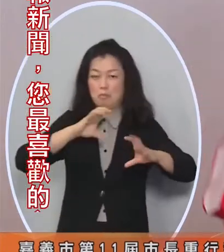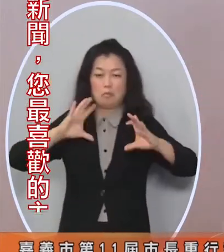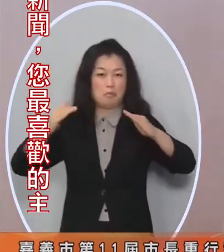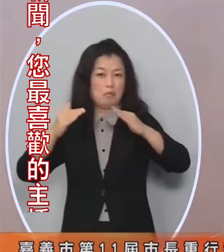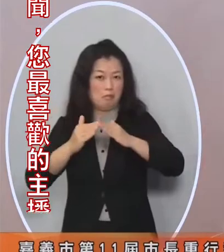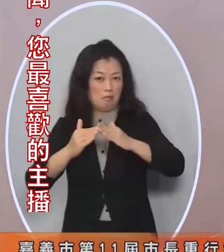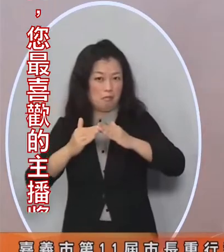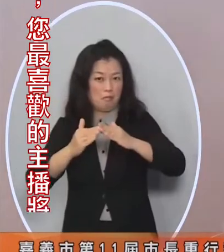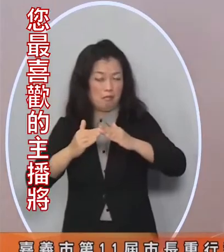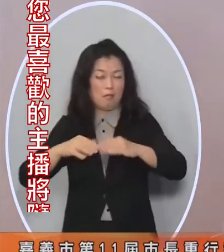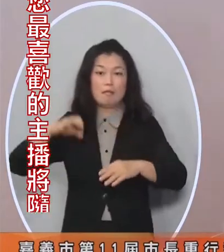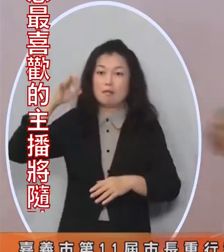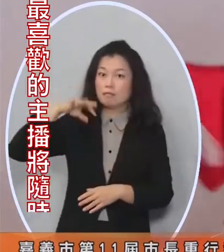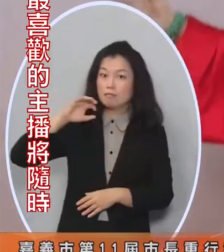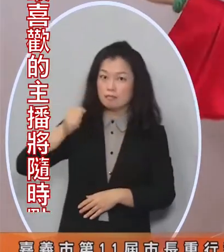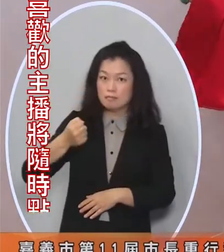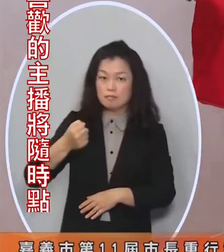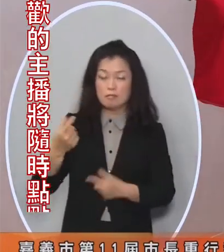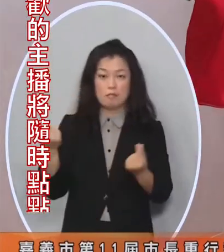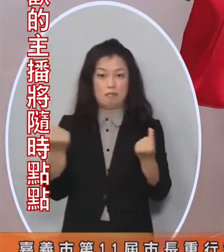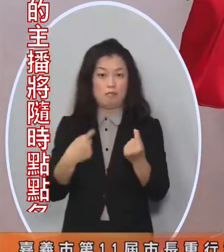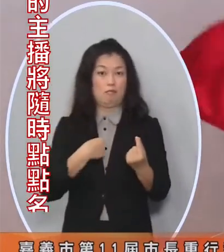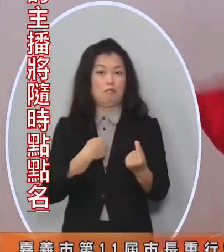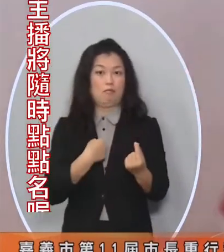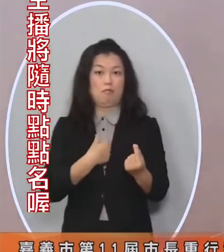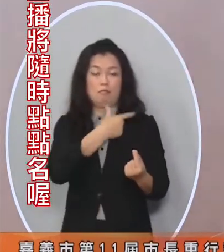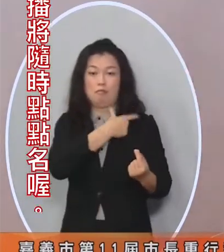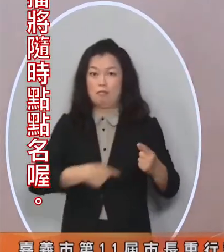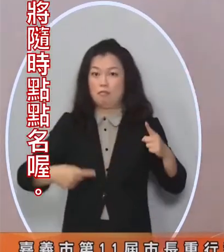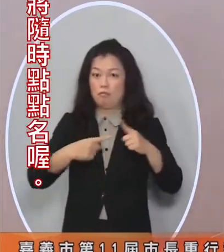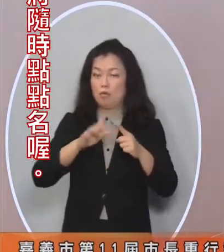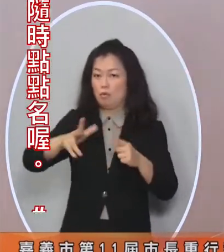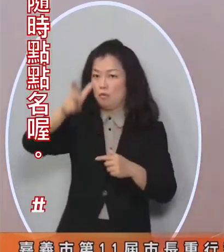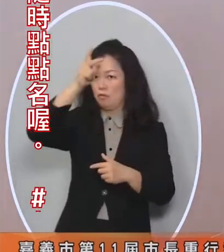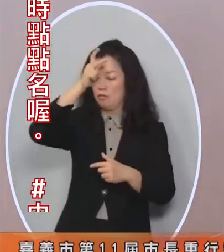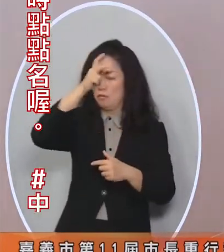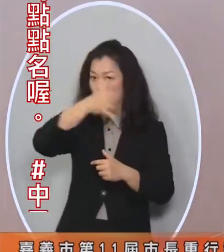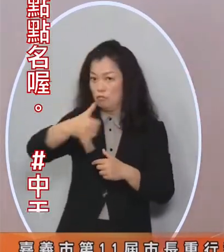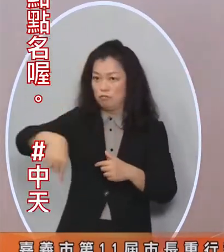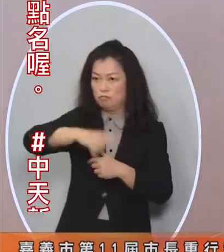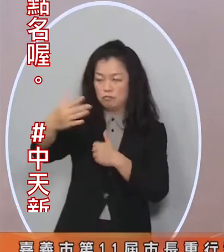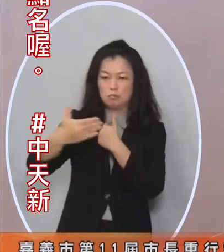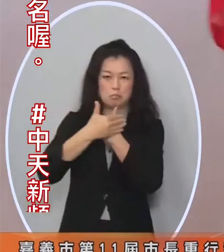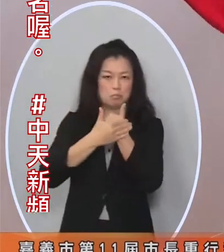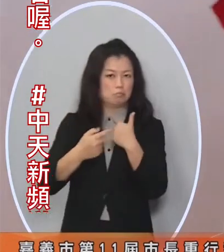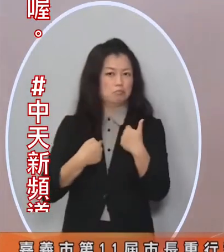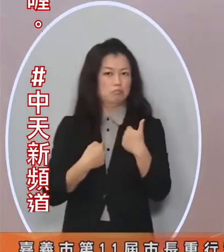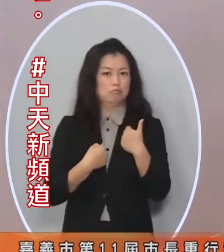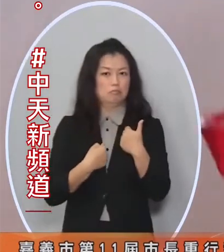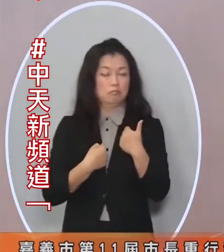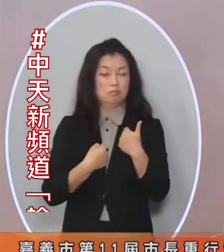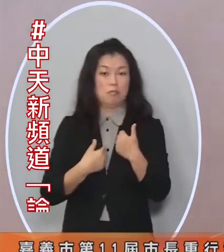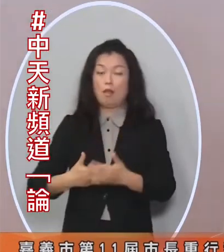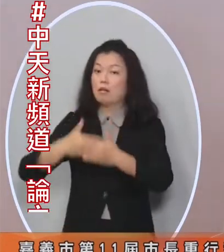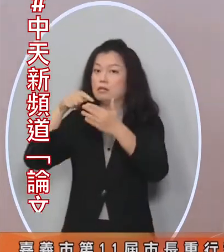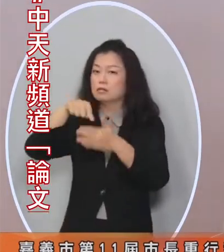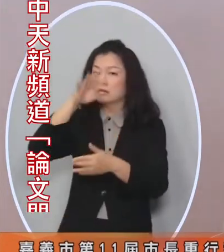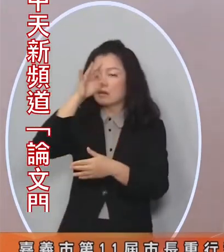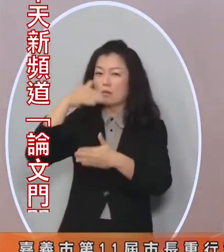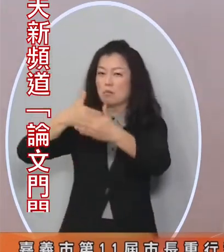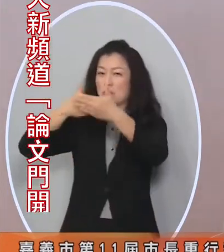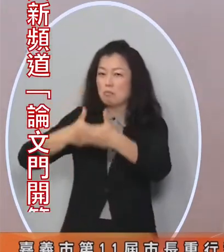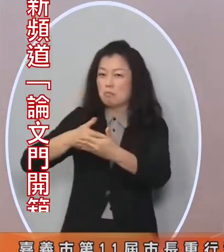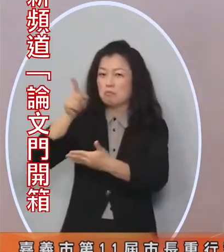的嘉义，像我这样的候选人啊，我都有警卫人员可以来保护我。各位，我们看看中国大